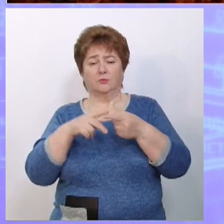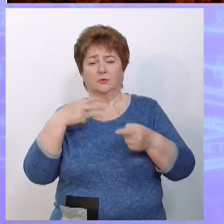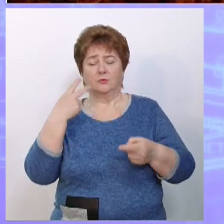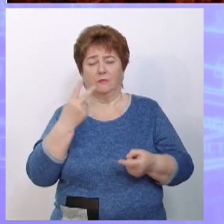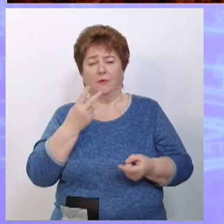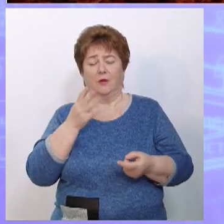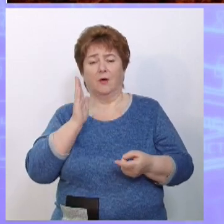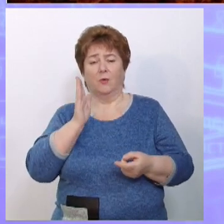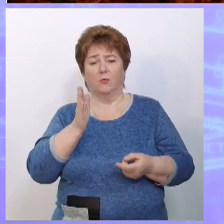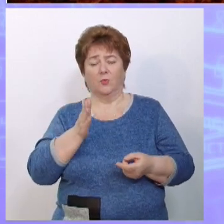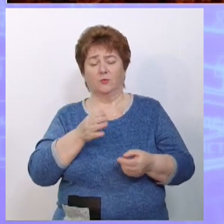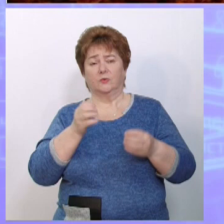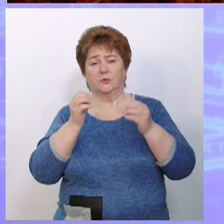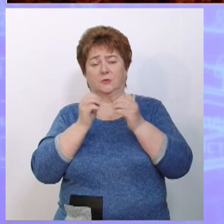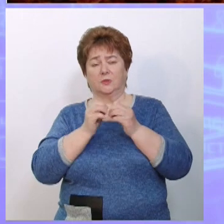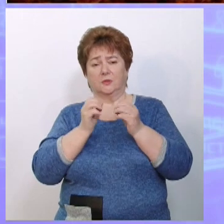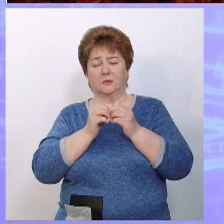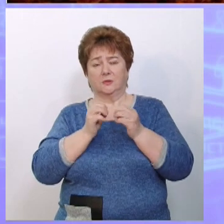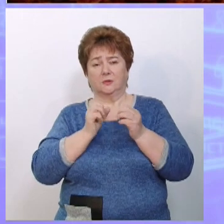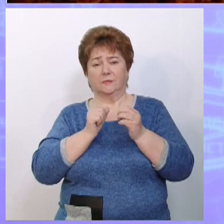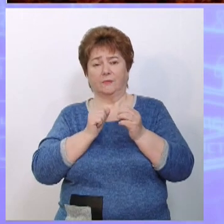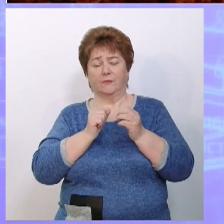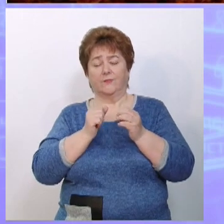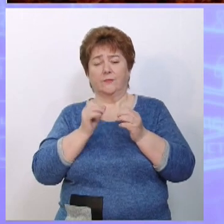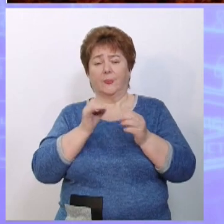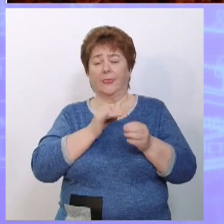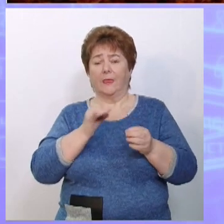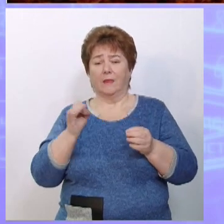2 будет 10. И